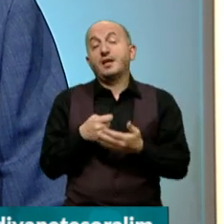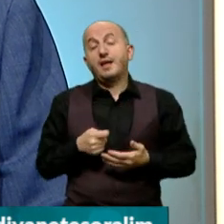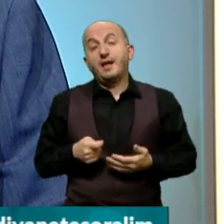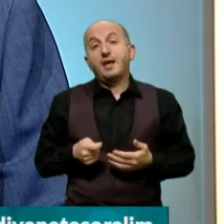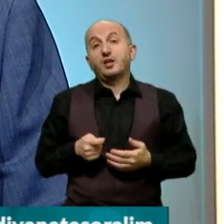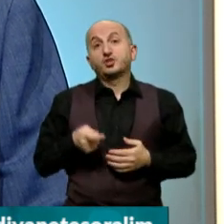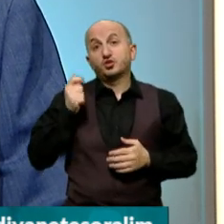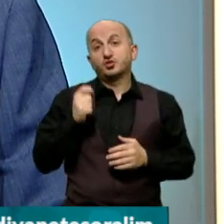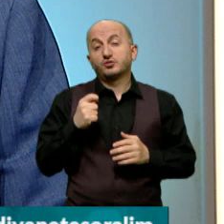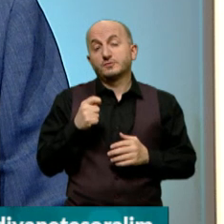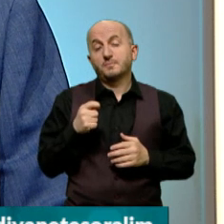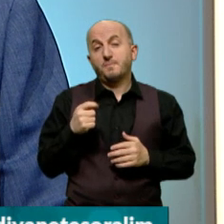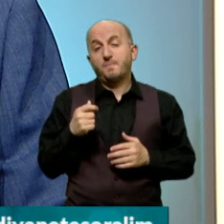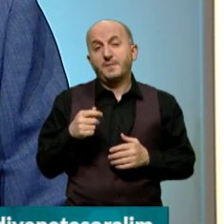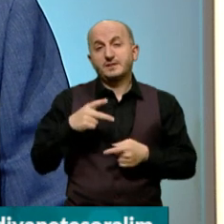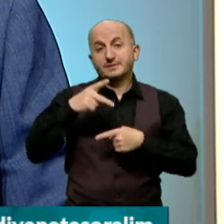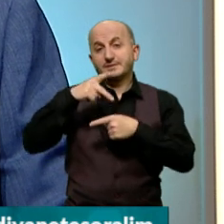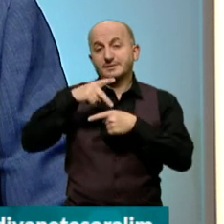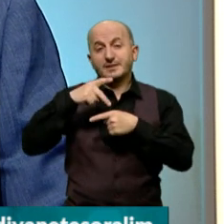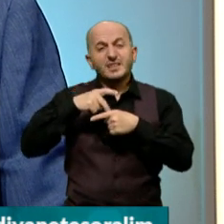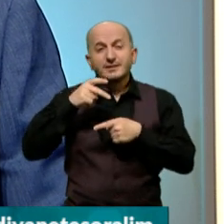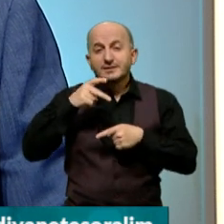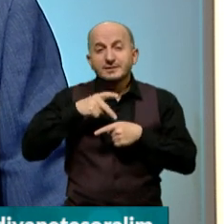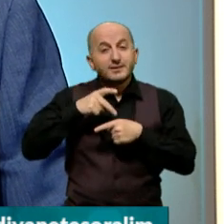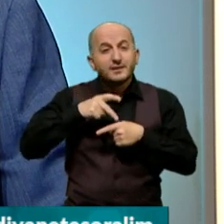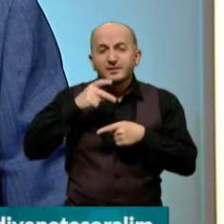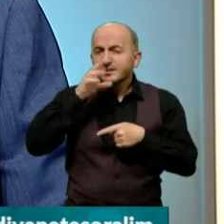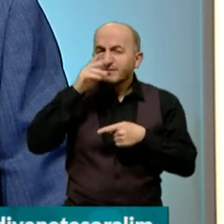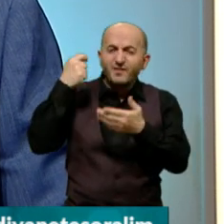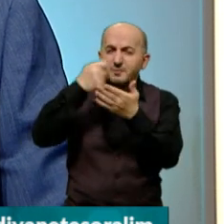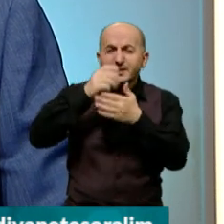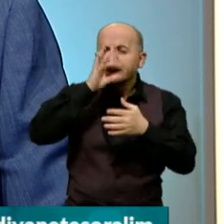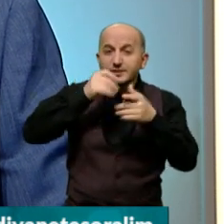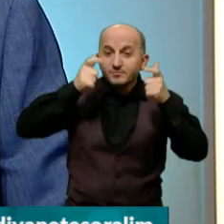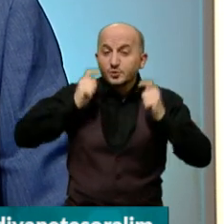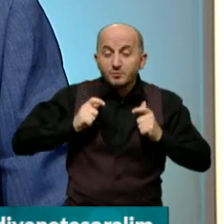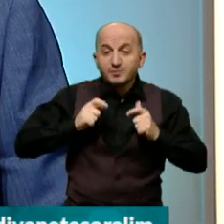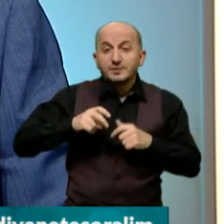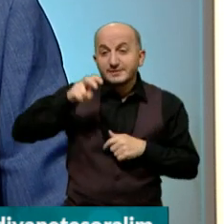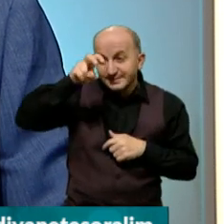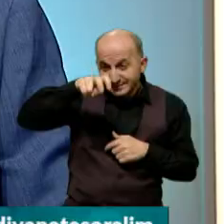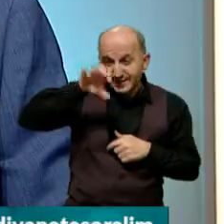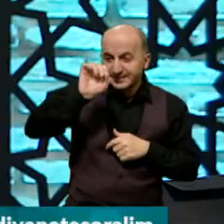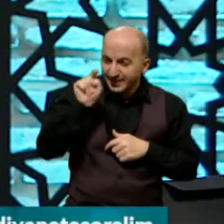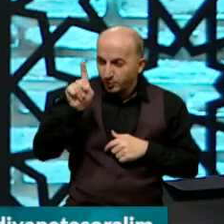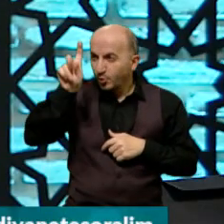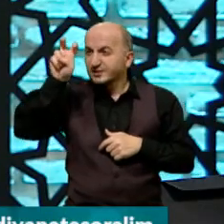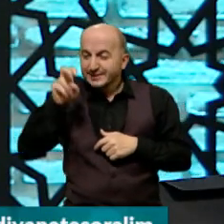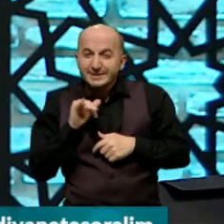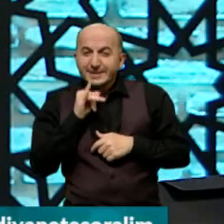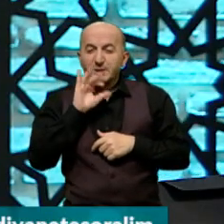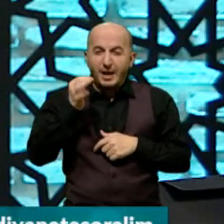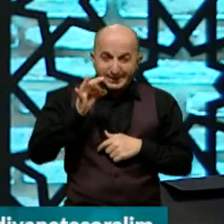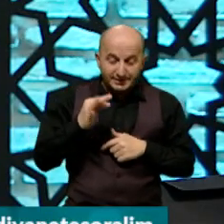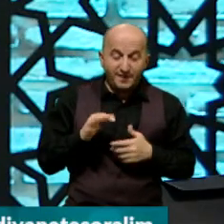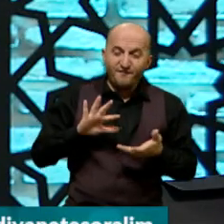Yani zekat, kim zekatla mükellef? Yani 80.18 gram minimum. Veya yani minimum